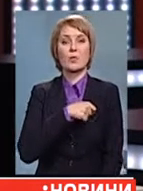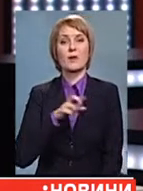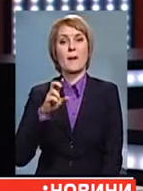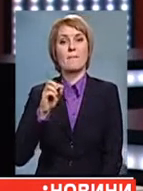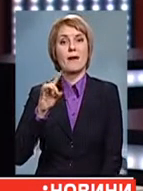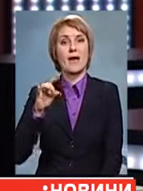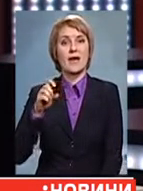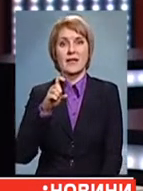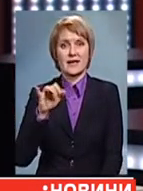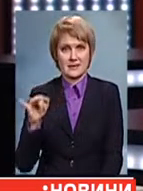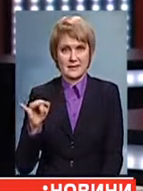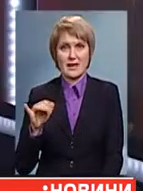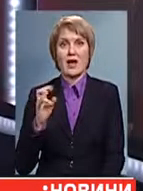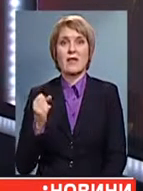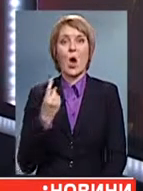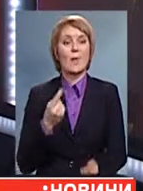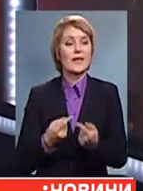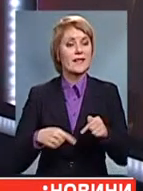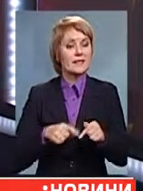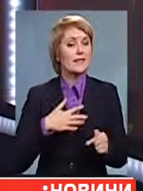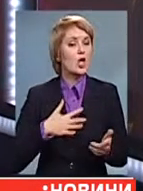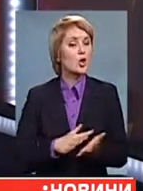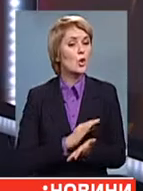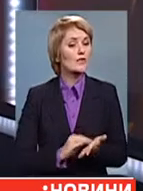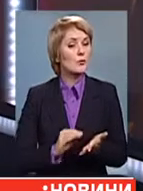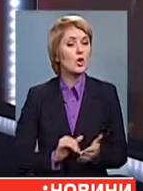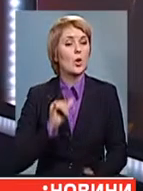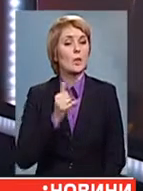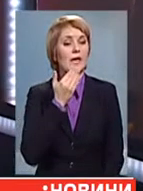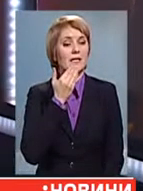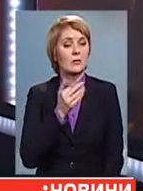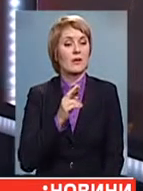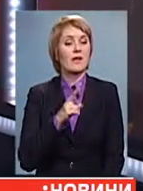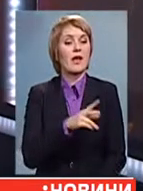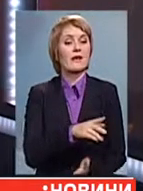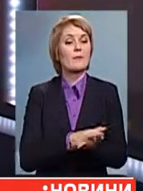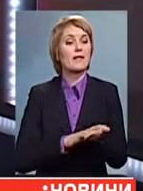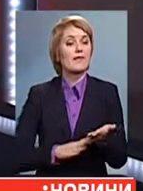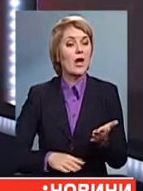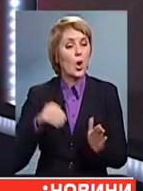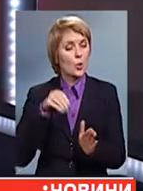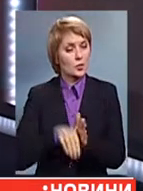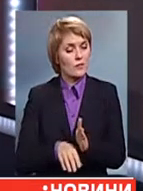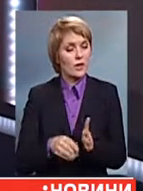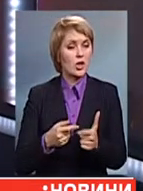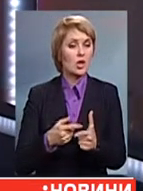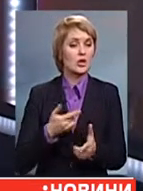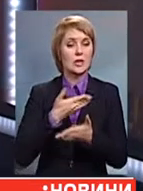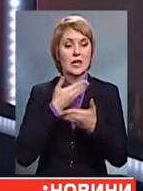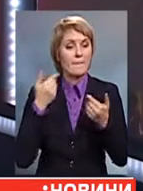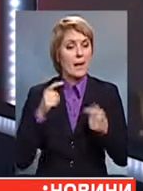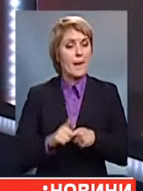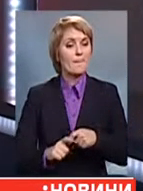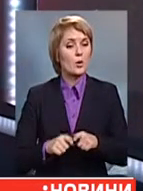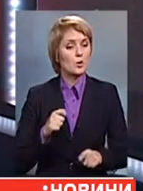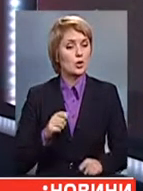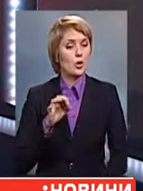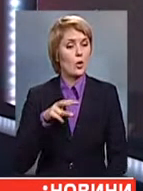одній з дільниць зараз Олеся Варламова. У неї запитаємо, як там триває голосування. Чи немає порушень? Олесю.